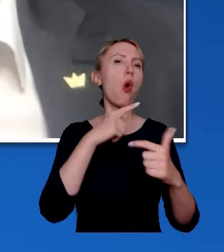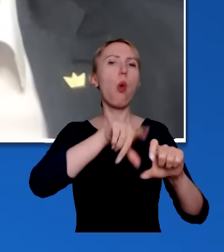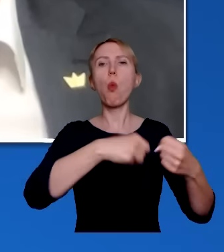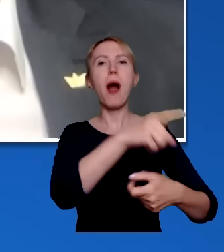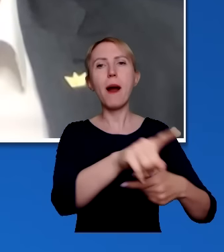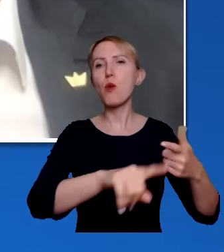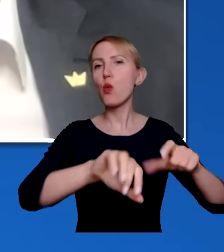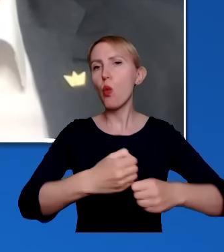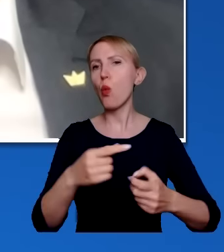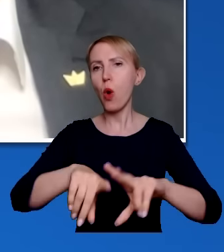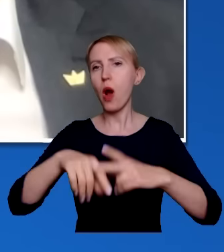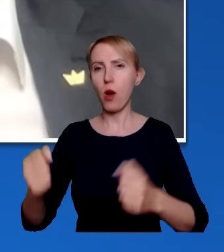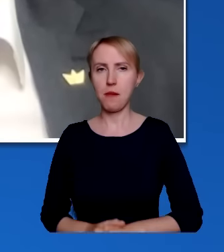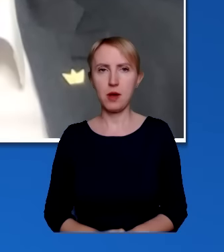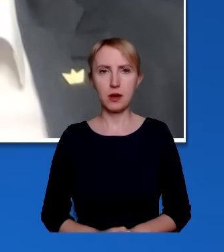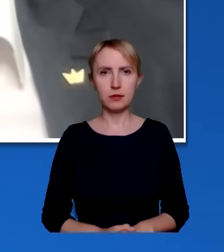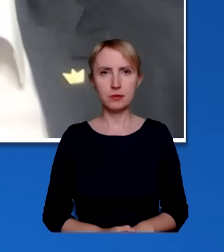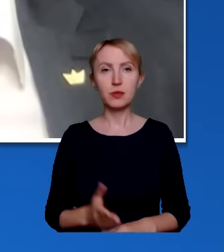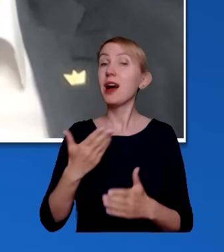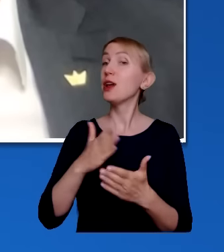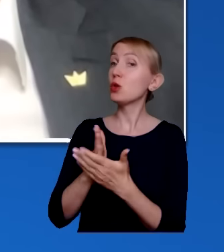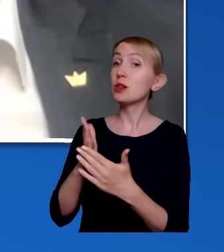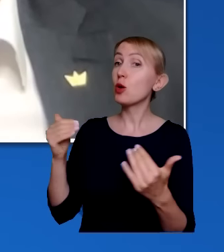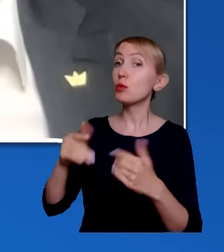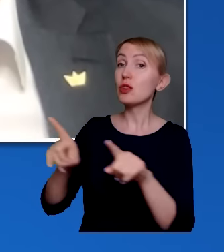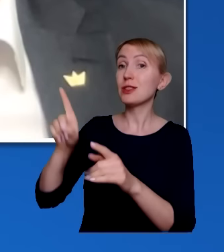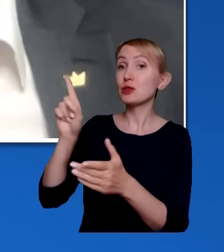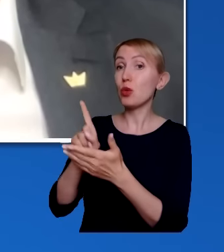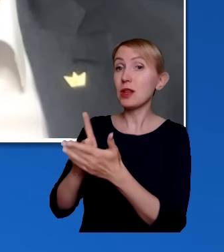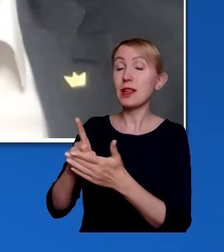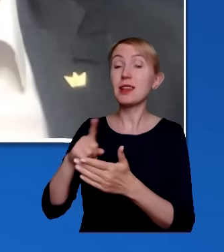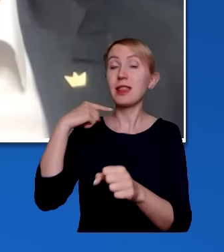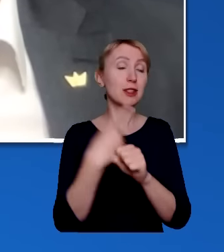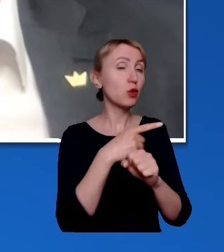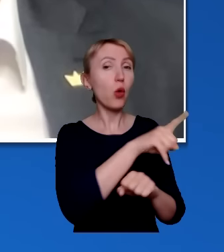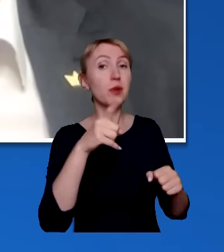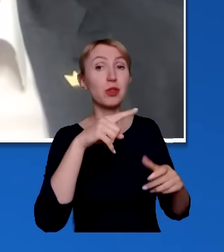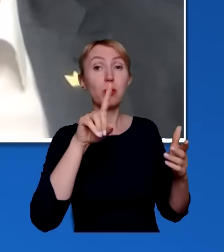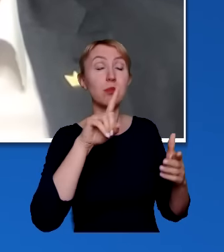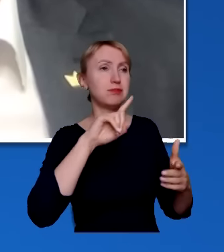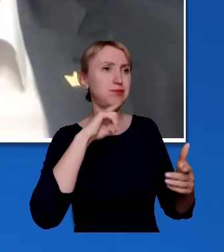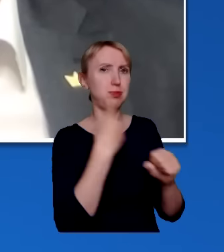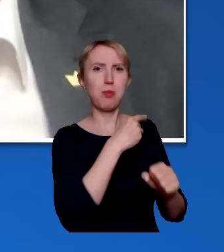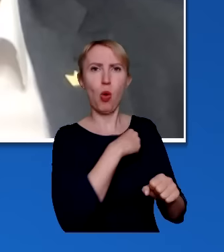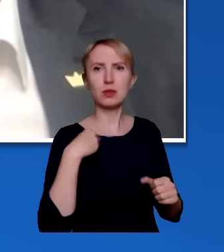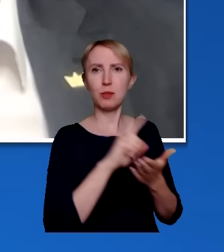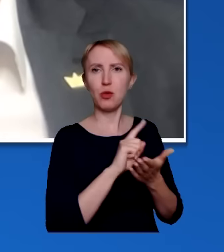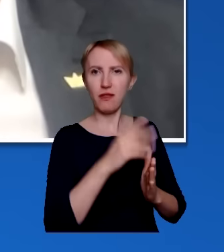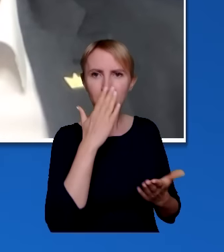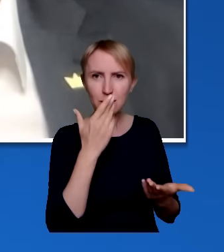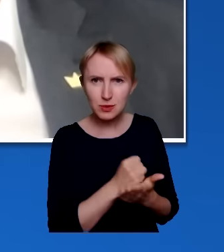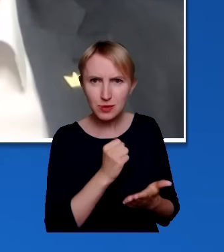łamiemy będzie można ustalać podatki to znaczy oni będą ustalać dla nas podatki to są rzeczy które są nie do